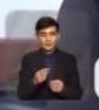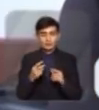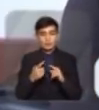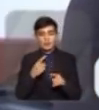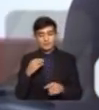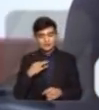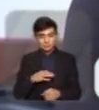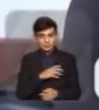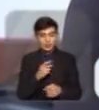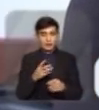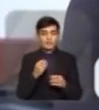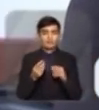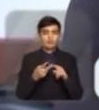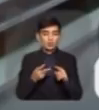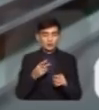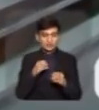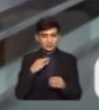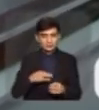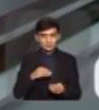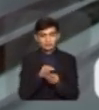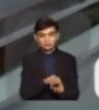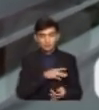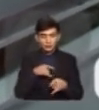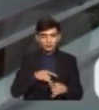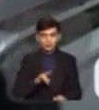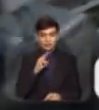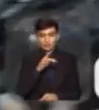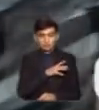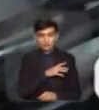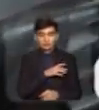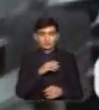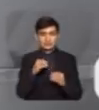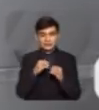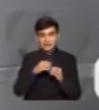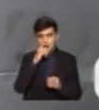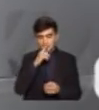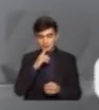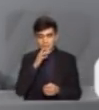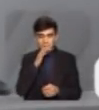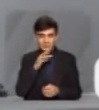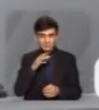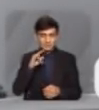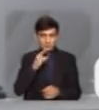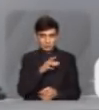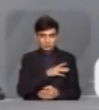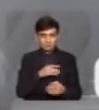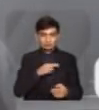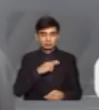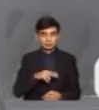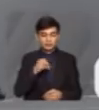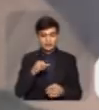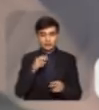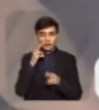своего ребенка. 10-месячный малыш умер в больнице от врожденного заболевания. Приговор не вступил в силу. У Игентая Сапыжанова есть 15 суток,